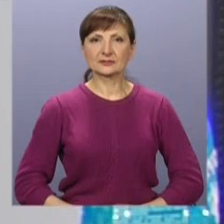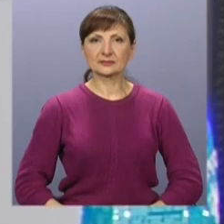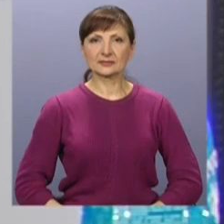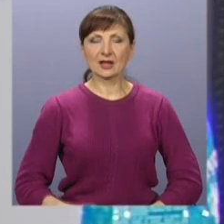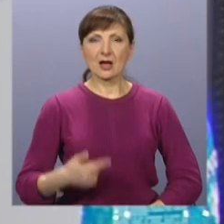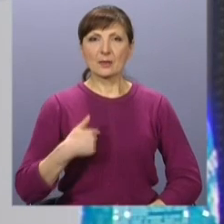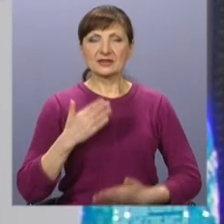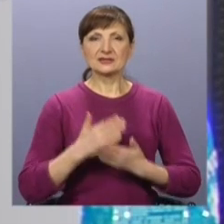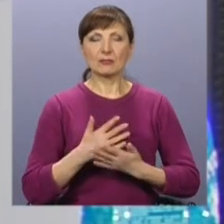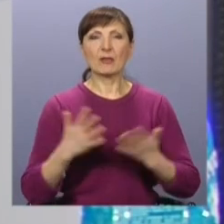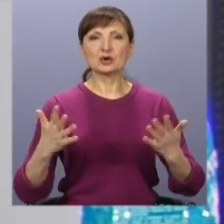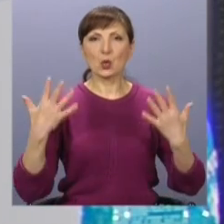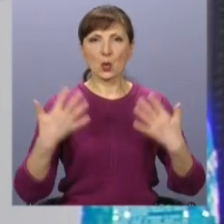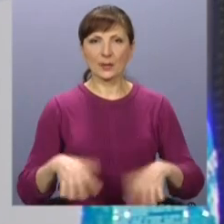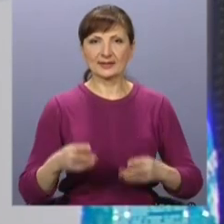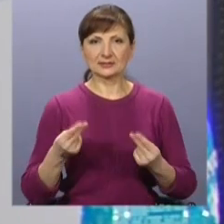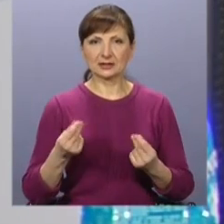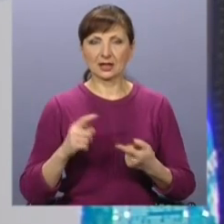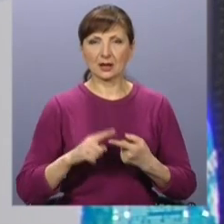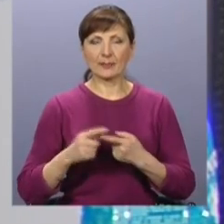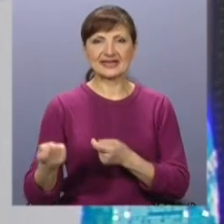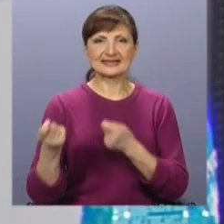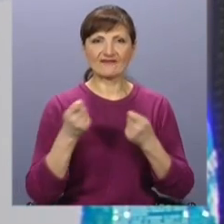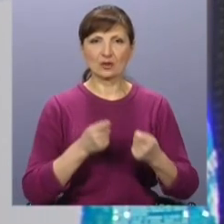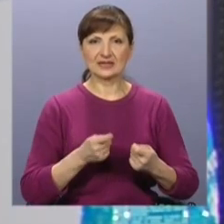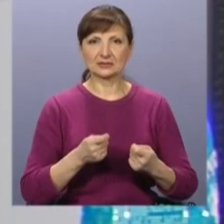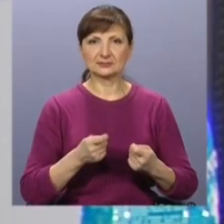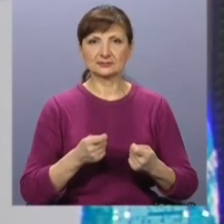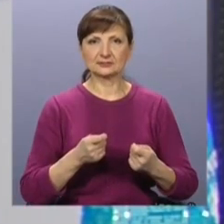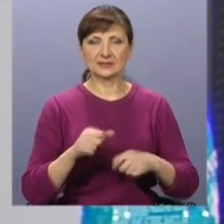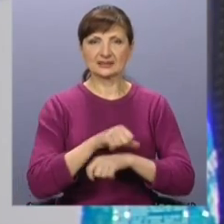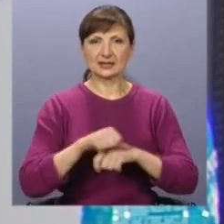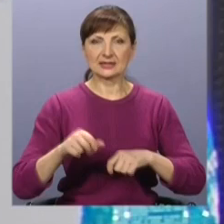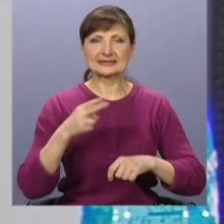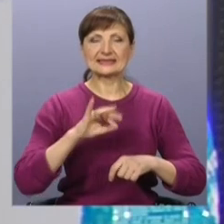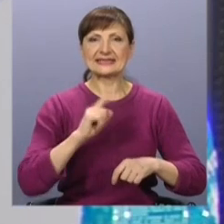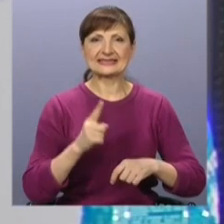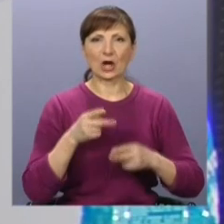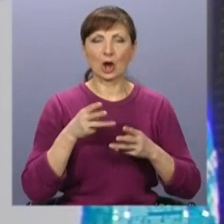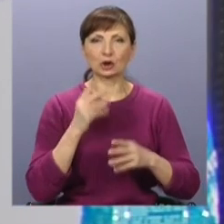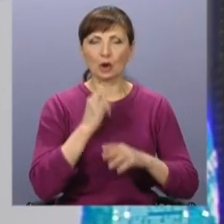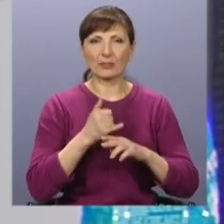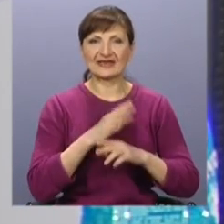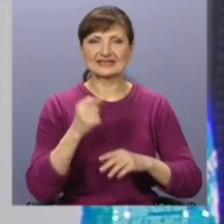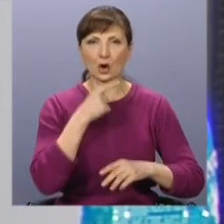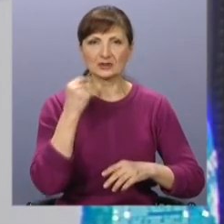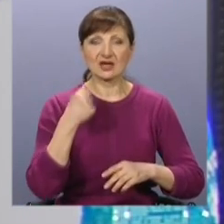мы несем слишком большие убытки при завозе дизельного